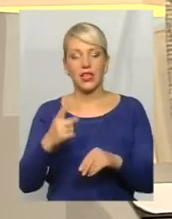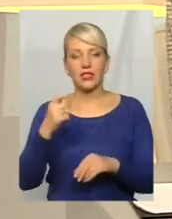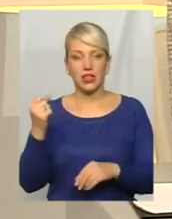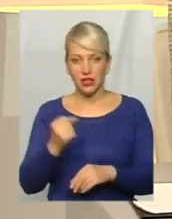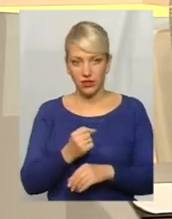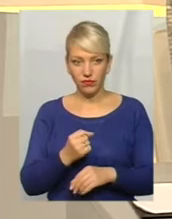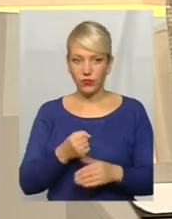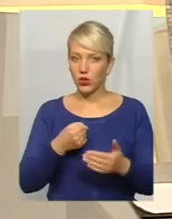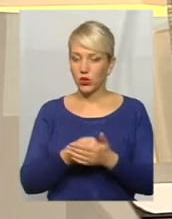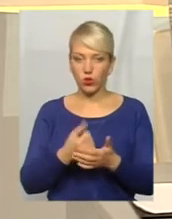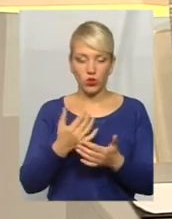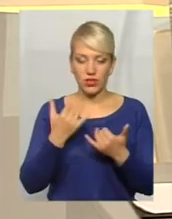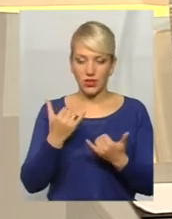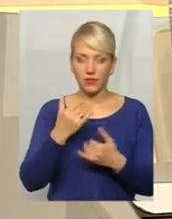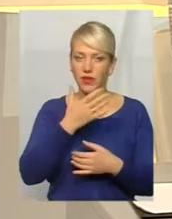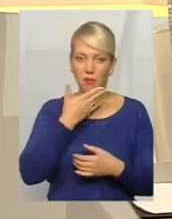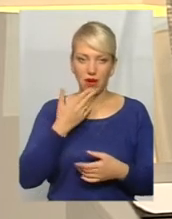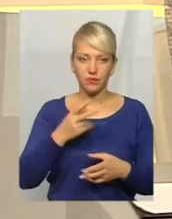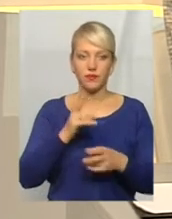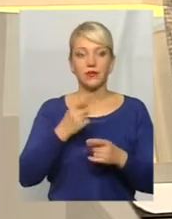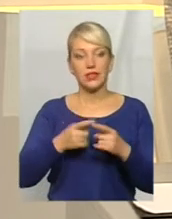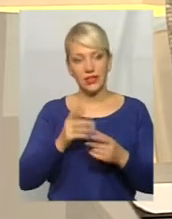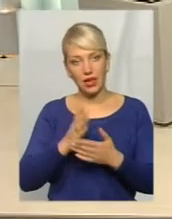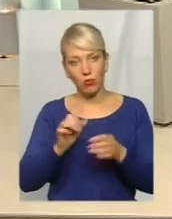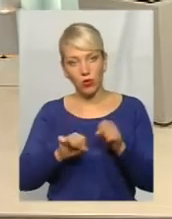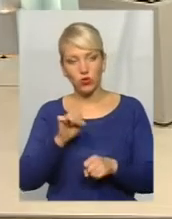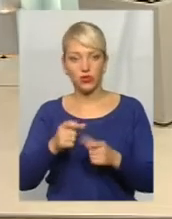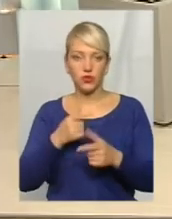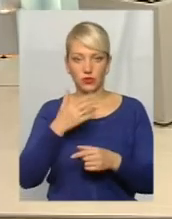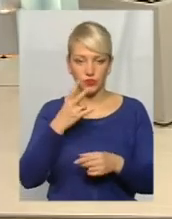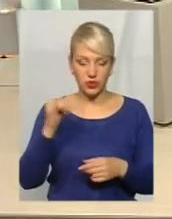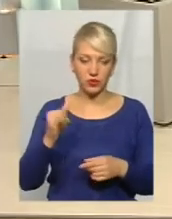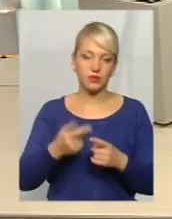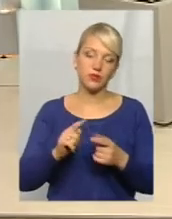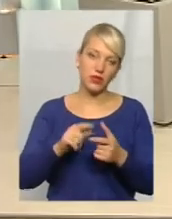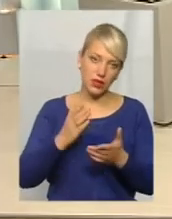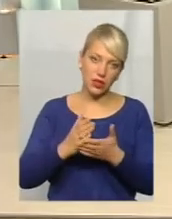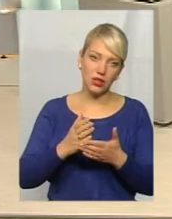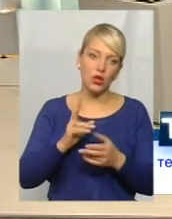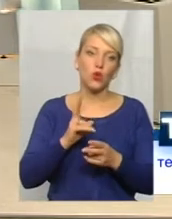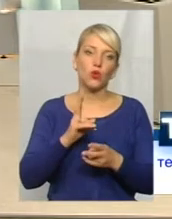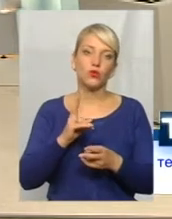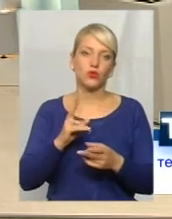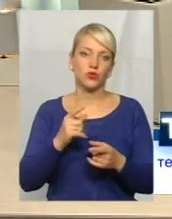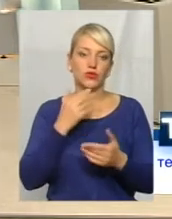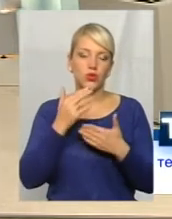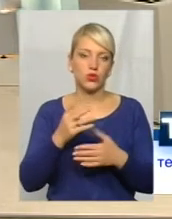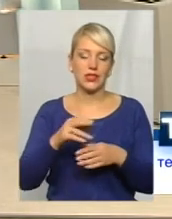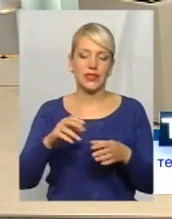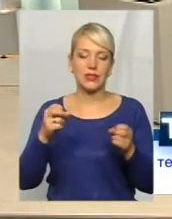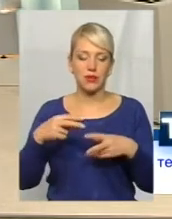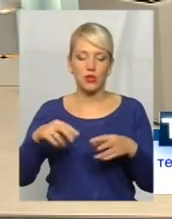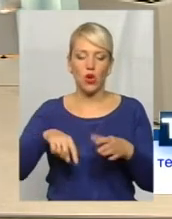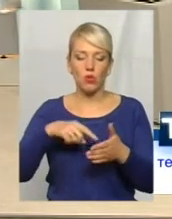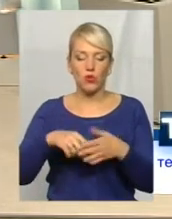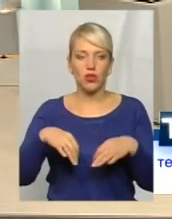тиждень. Досі нема. Це є порушенням чи ні? І хто має вплинути на спецкомунтранс, аби все було відповідно до тих чинних